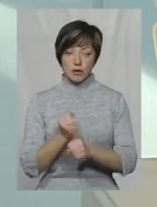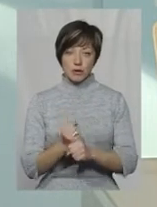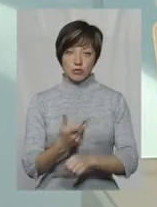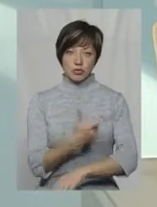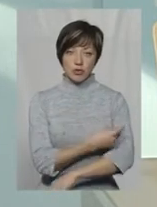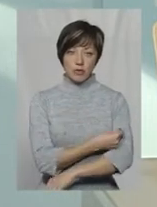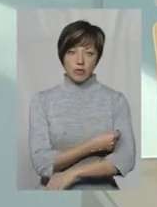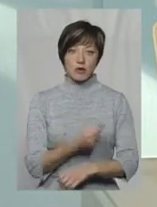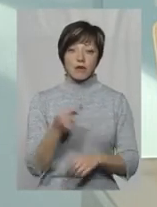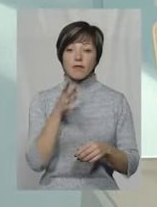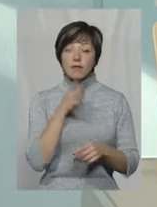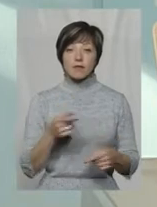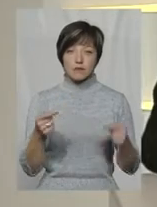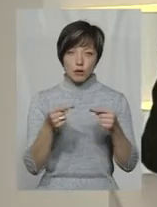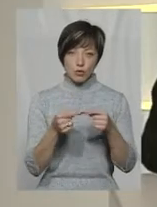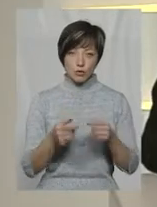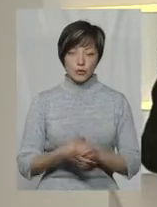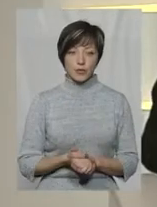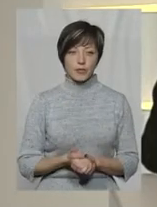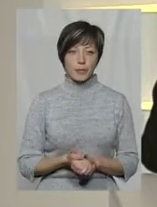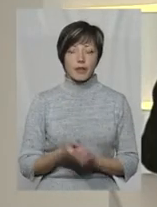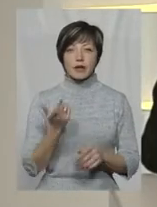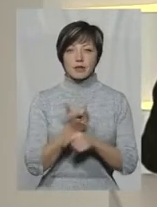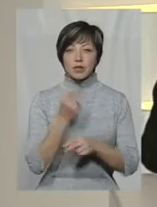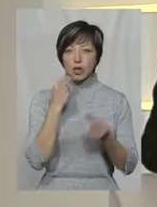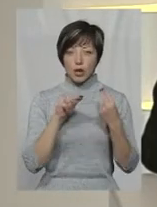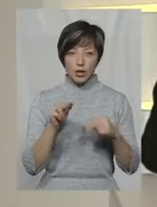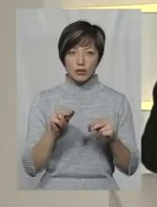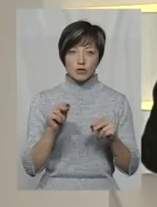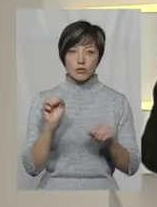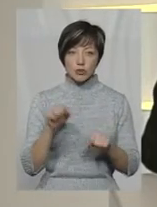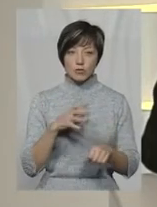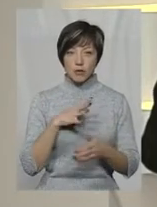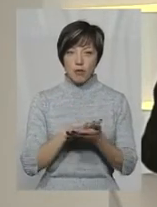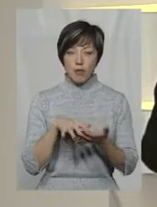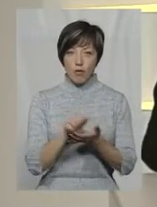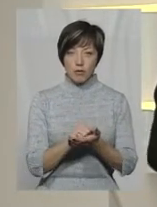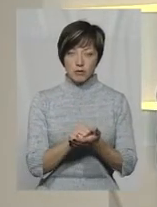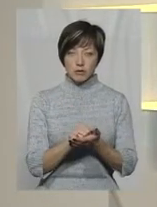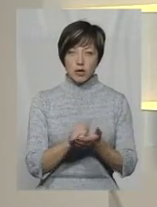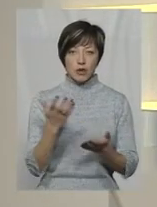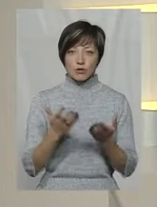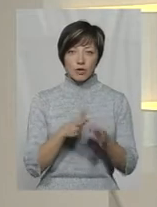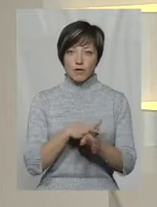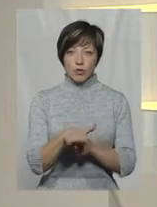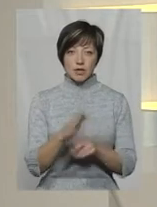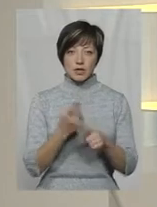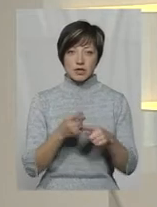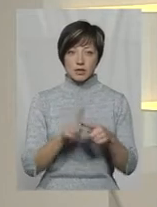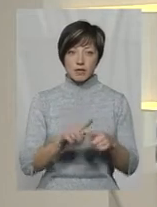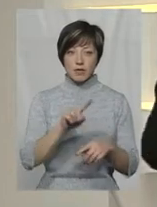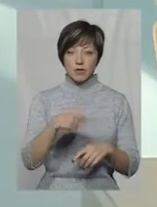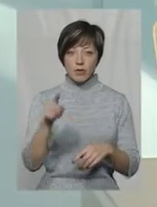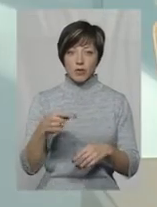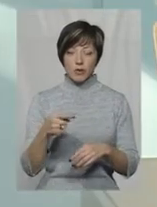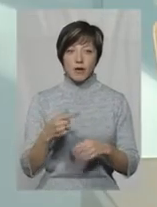щеплення в той же час. Це саме краще. Це може бути дуже пагубним, так, якщо не притримуватися цих всіх норм.